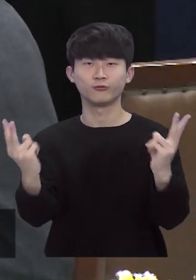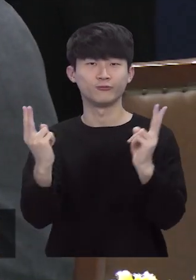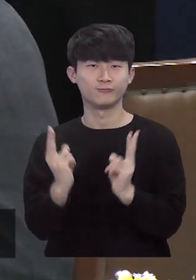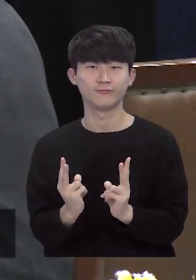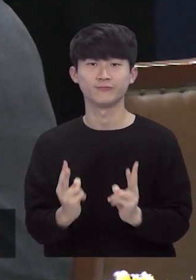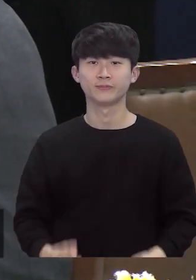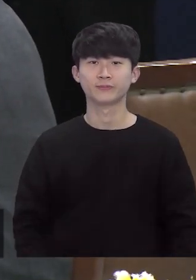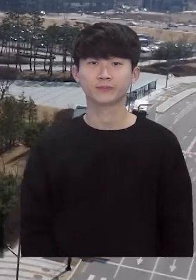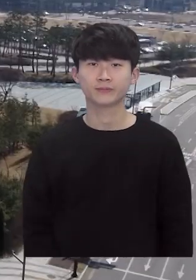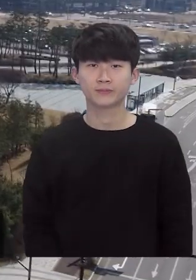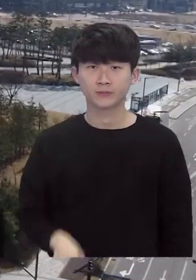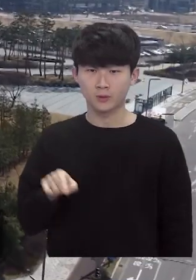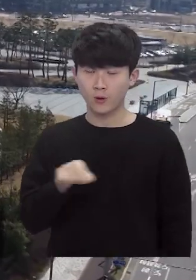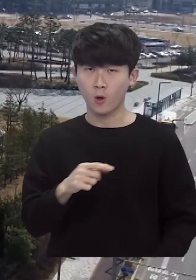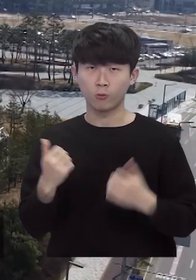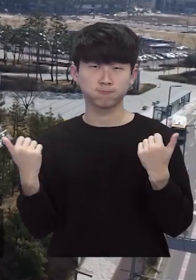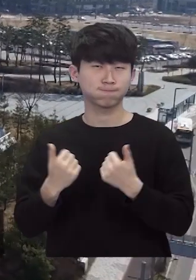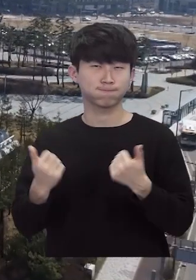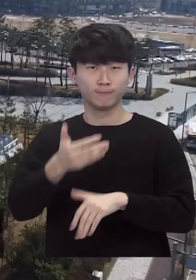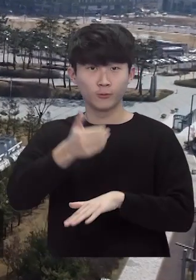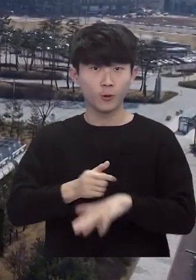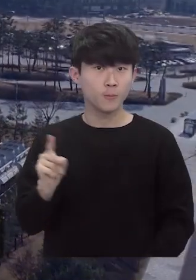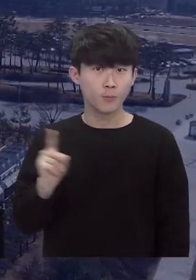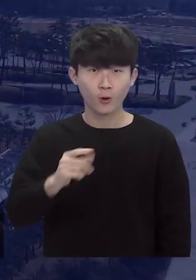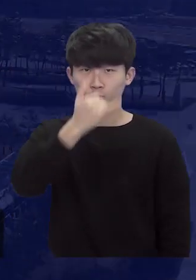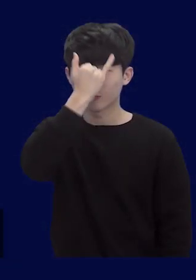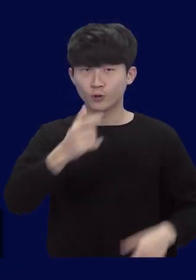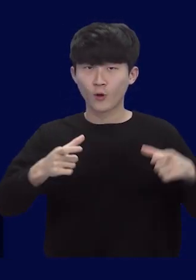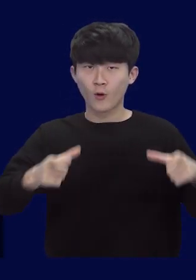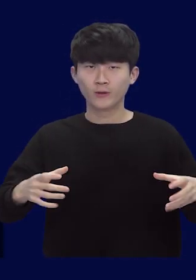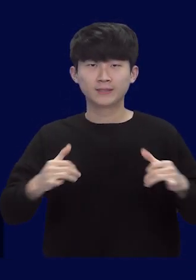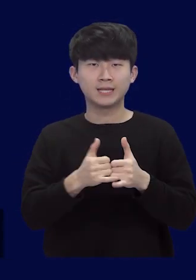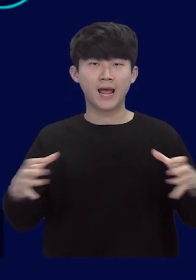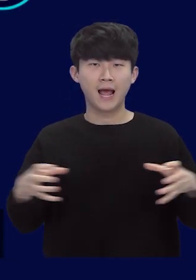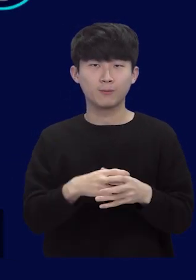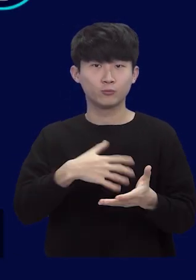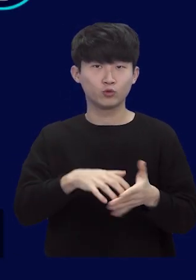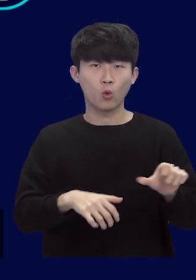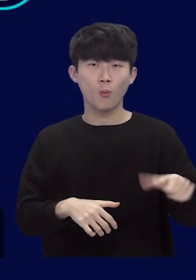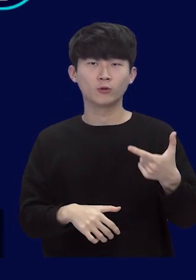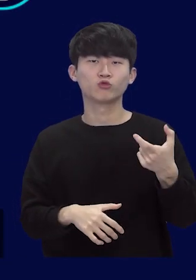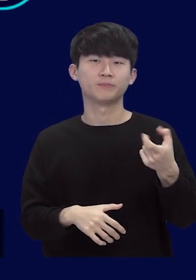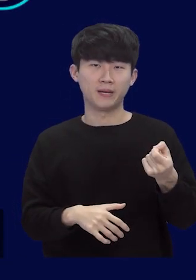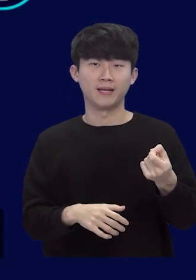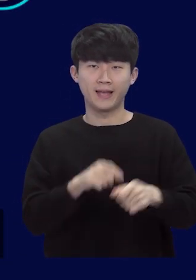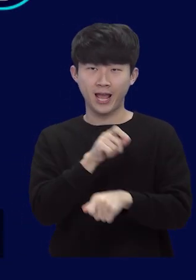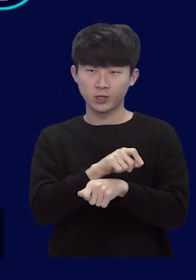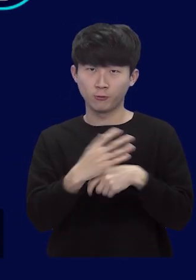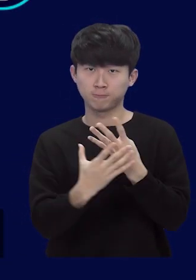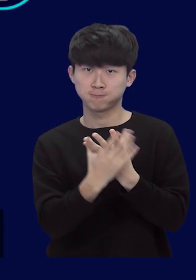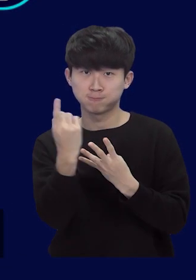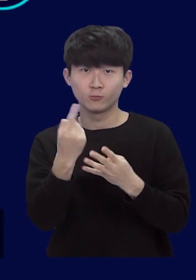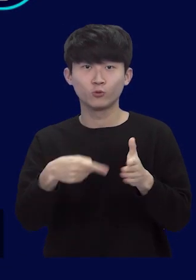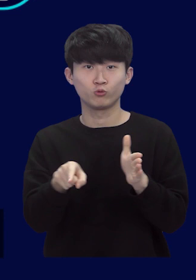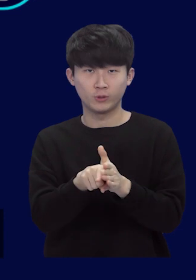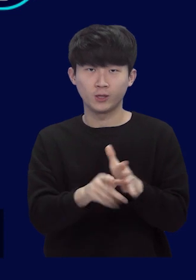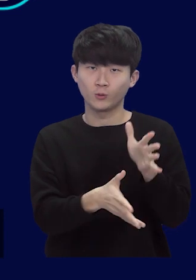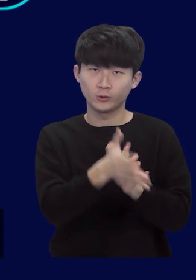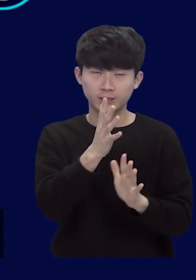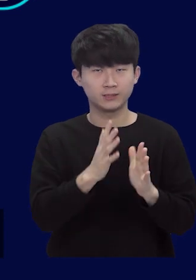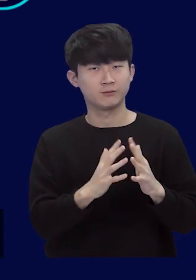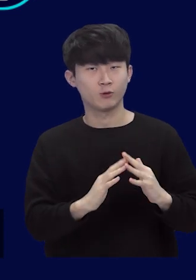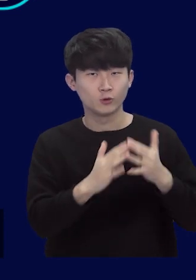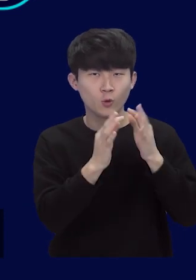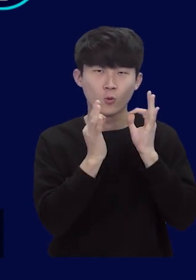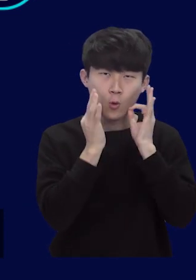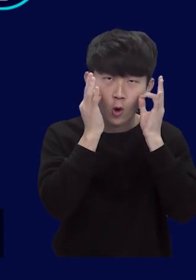한자리에 모인 건데요. 560만 충청인을 하나의 행정구역으로 묶는 충청권 메가시티 조성을 위해 공동 노력하고